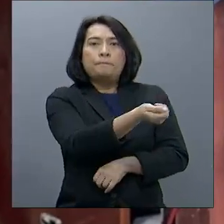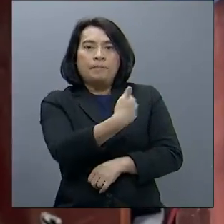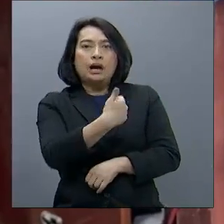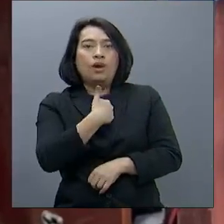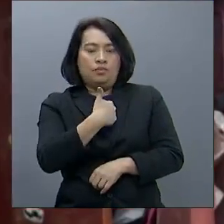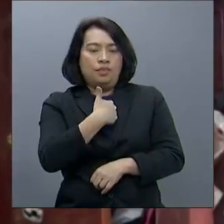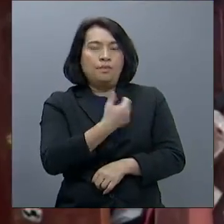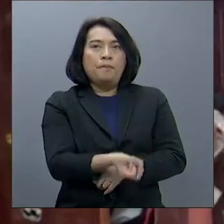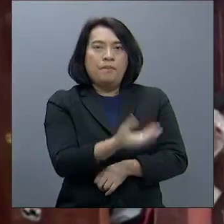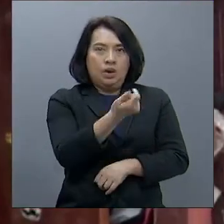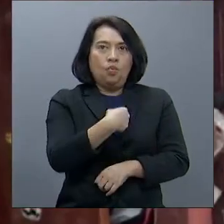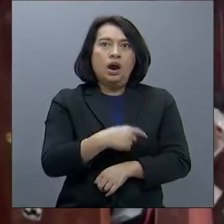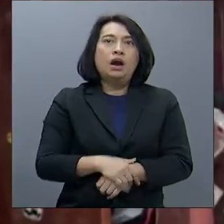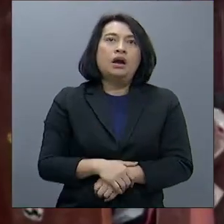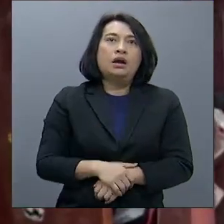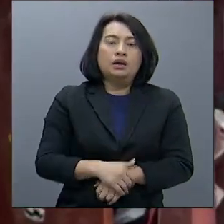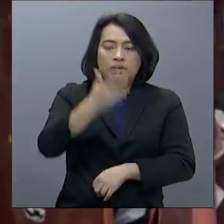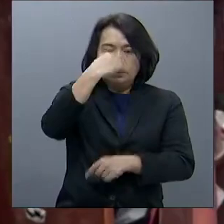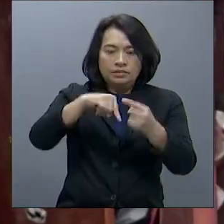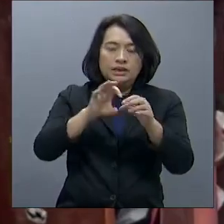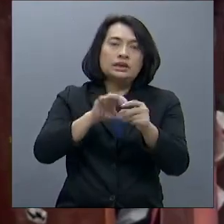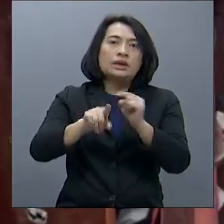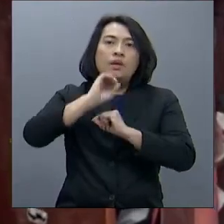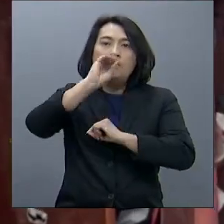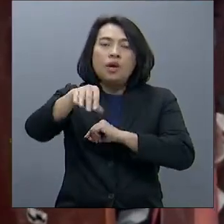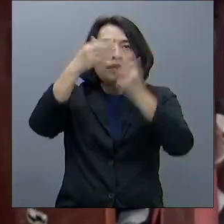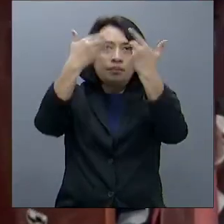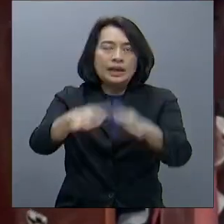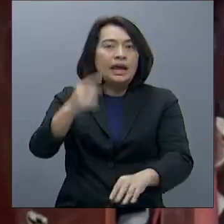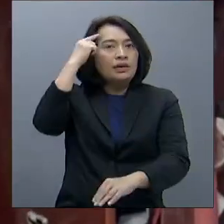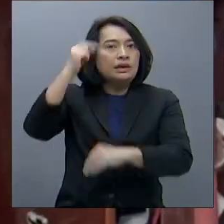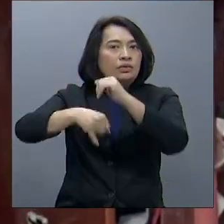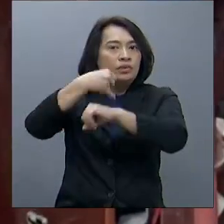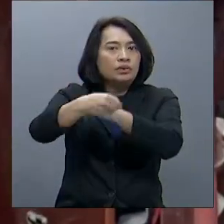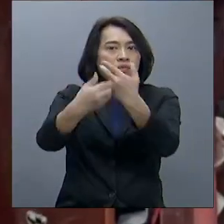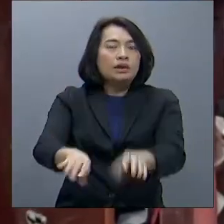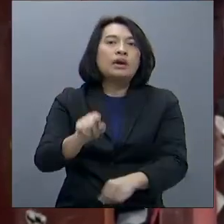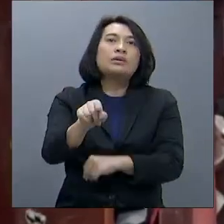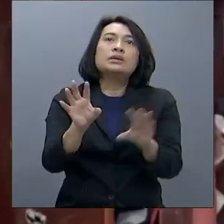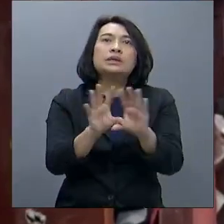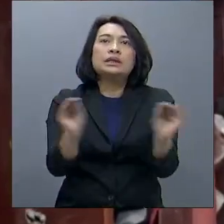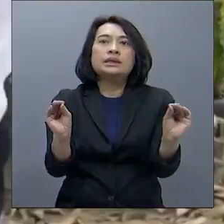ากกว่าผมก็ไปให้ปากคำแล้วผมก็นึกว่าจบเรื่องแล้วก็เห็นเงียบกันไป